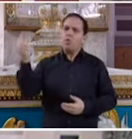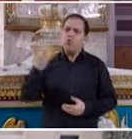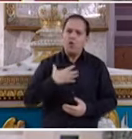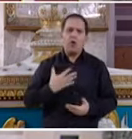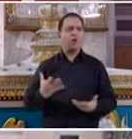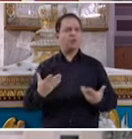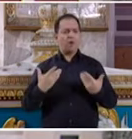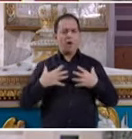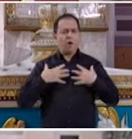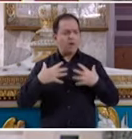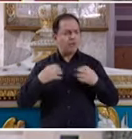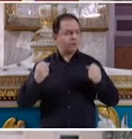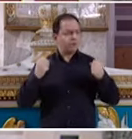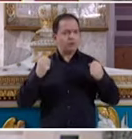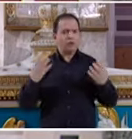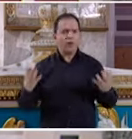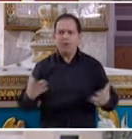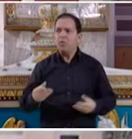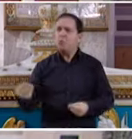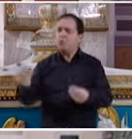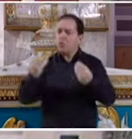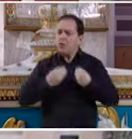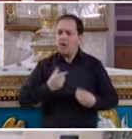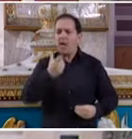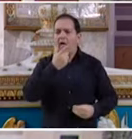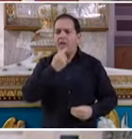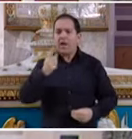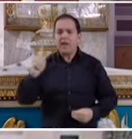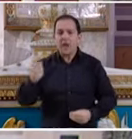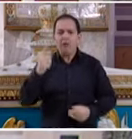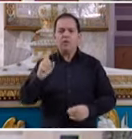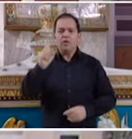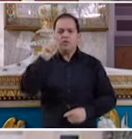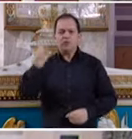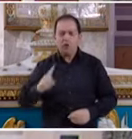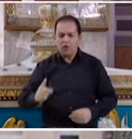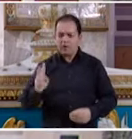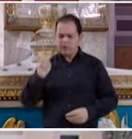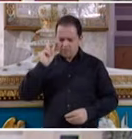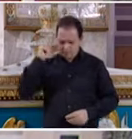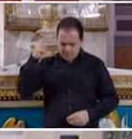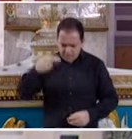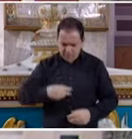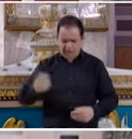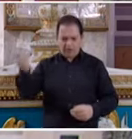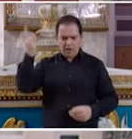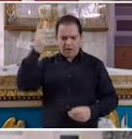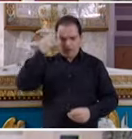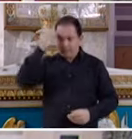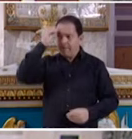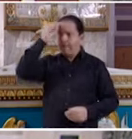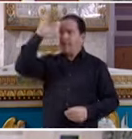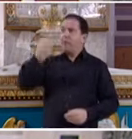ζει. Ευχαριστεί για τις ευκαιρίες της ζωής. Ευχαριστεί για την επίγνωση της πίστεως, αλλά